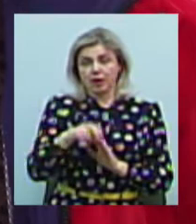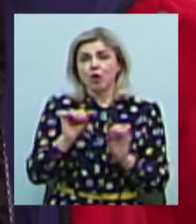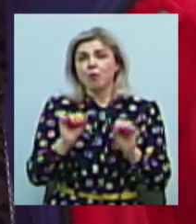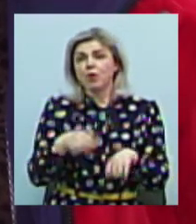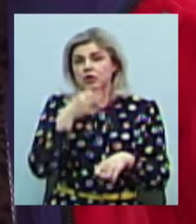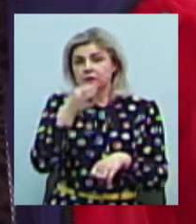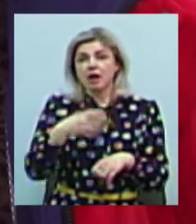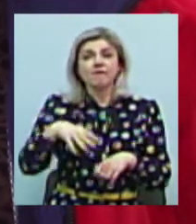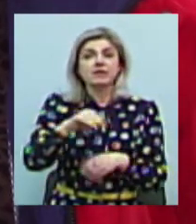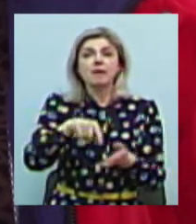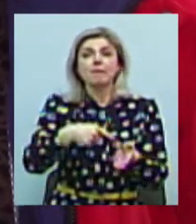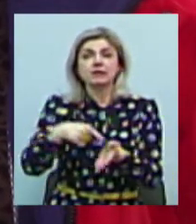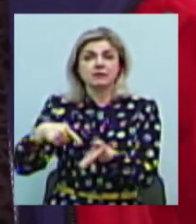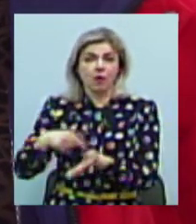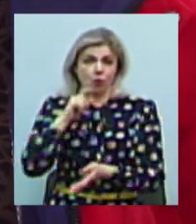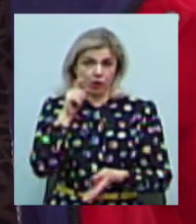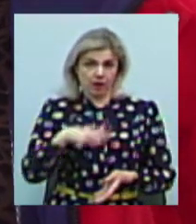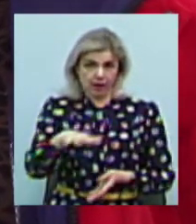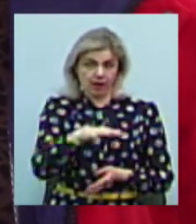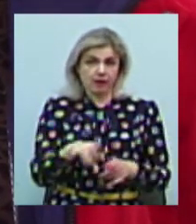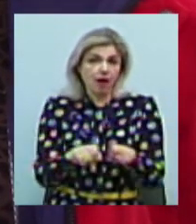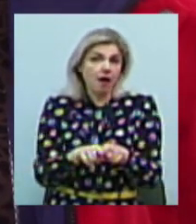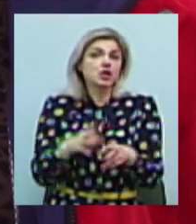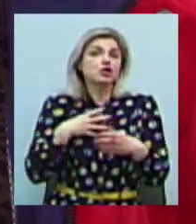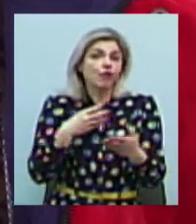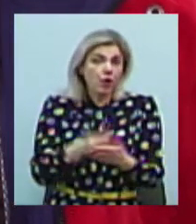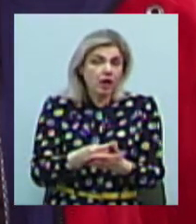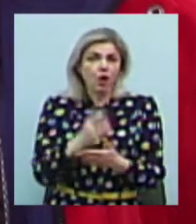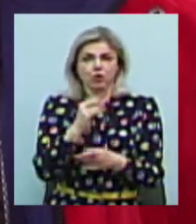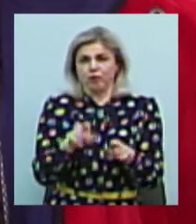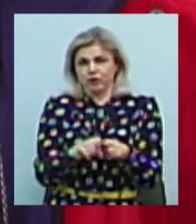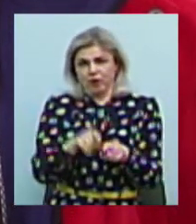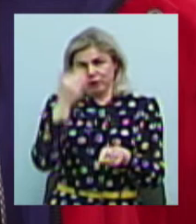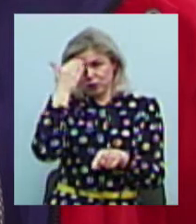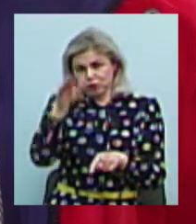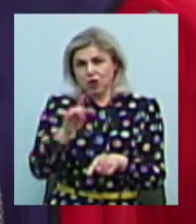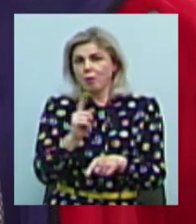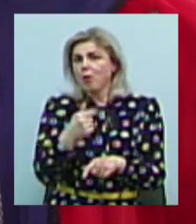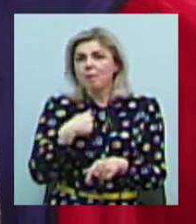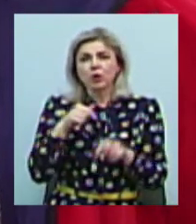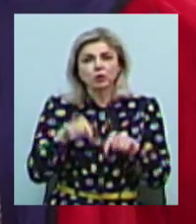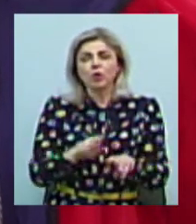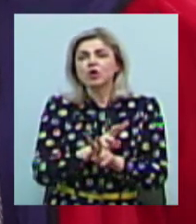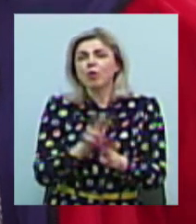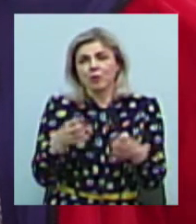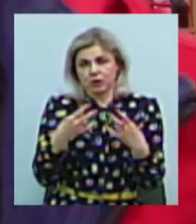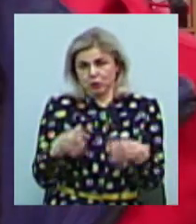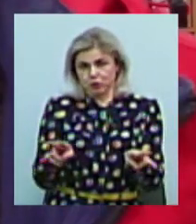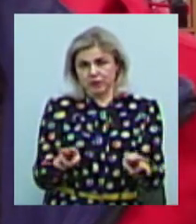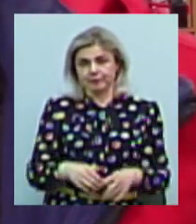по всіх містах України. Свої наче тут, але і чужі. Бо виходить, що ми тут нікому не потрібні. Нікому тут не